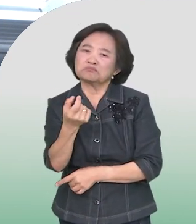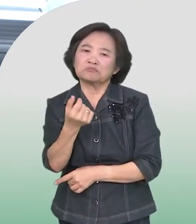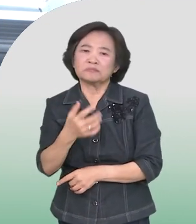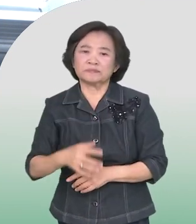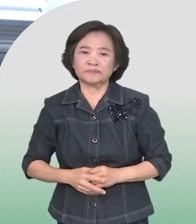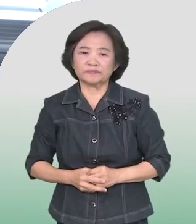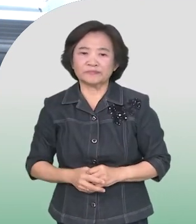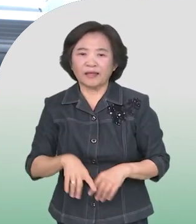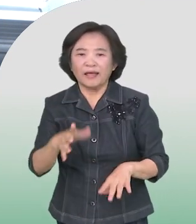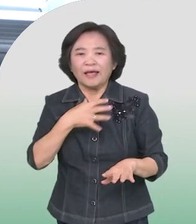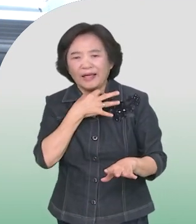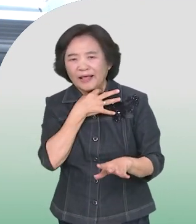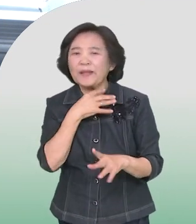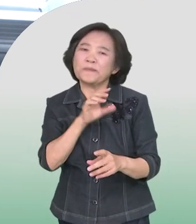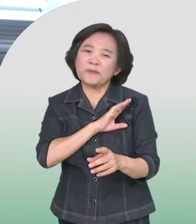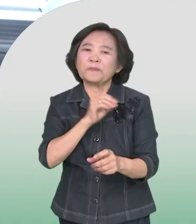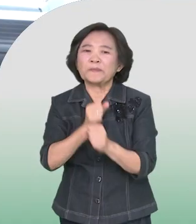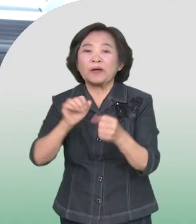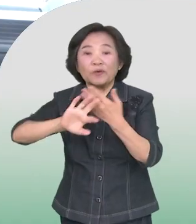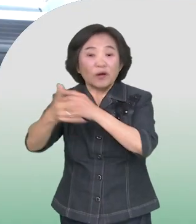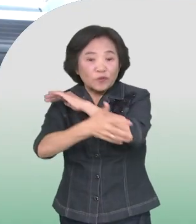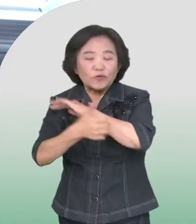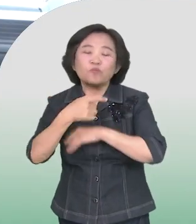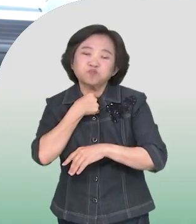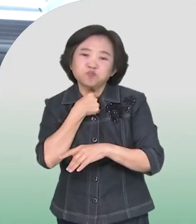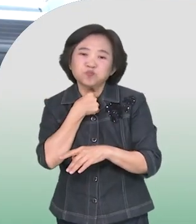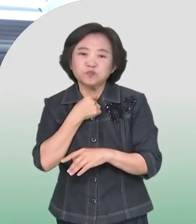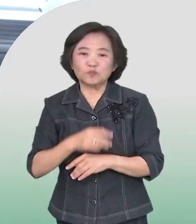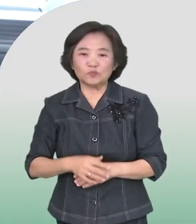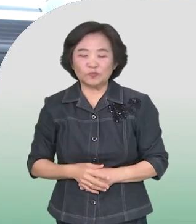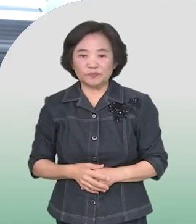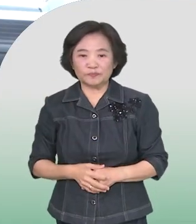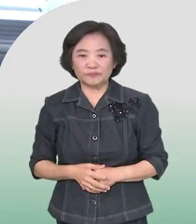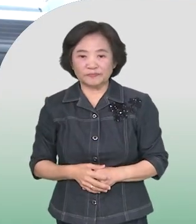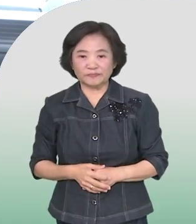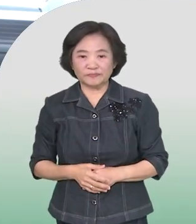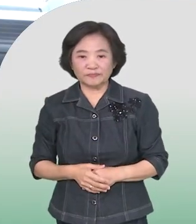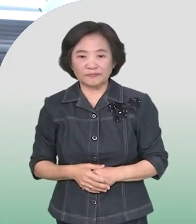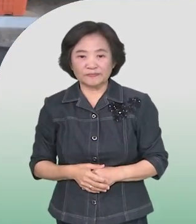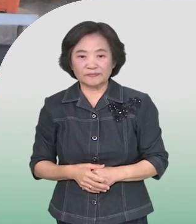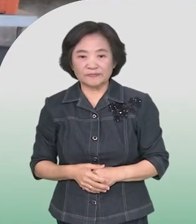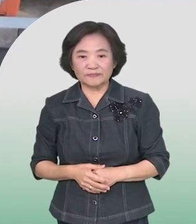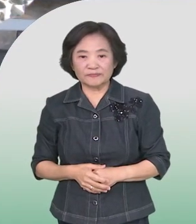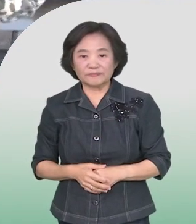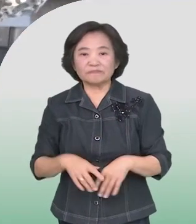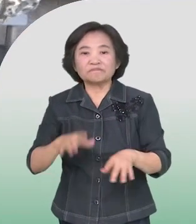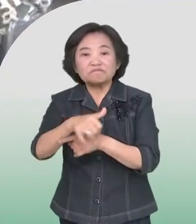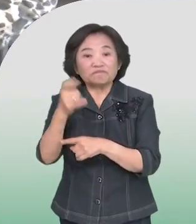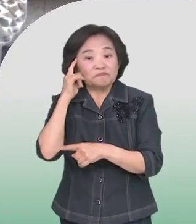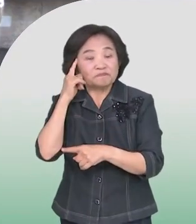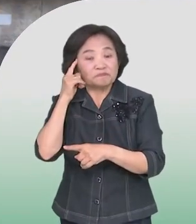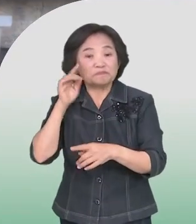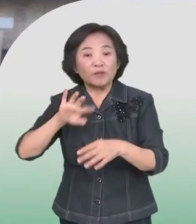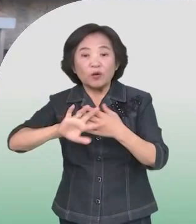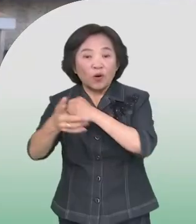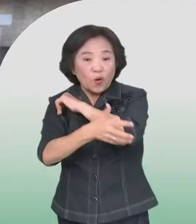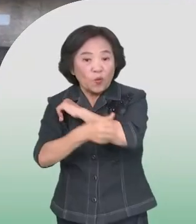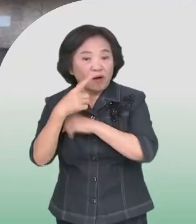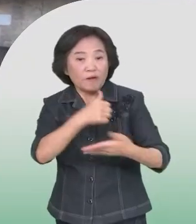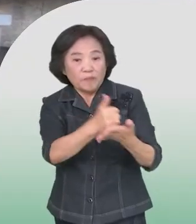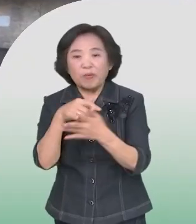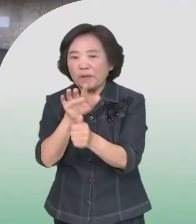讲当介缺安尼啊外展义工来腾出来做农事。 农民倾听农业义工，确